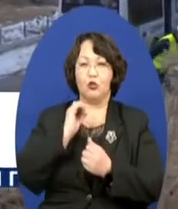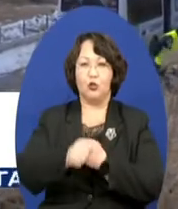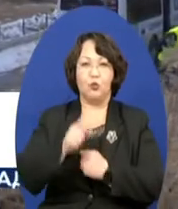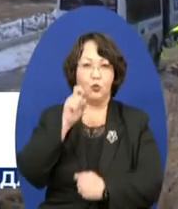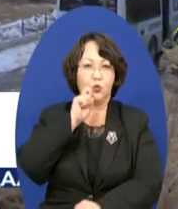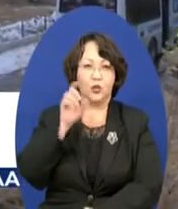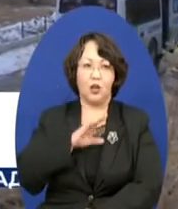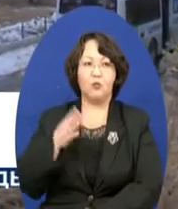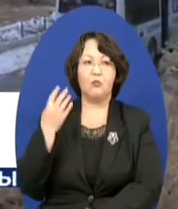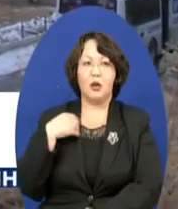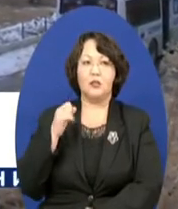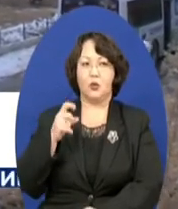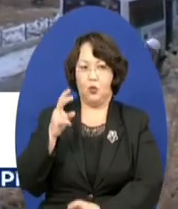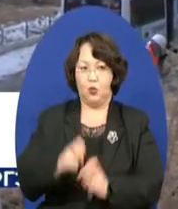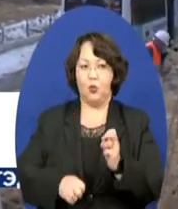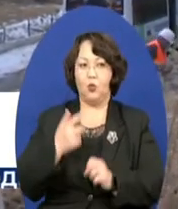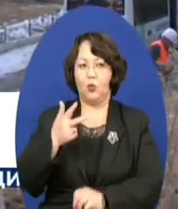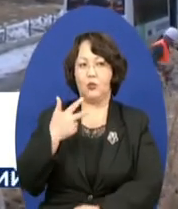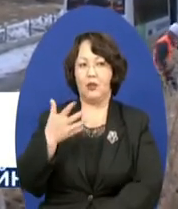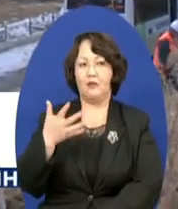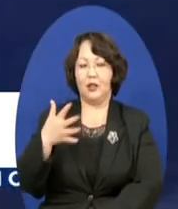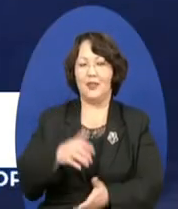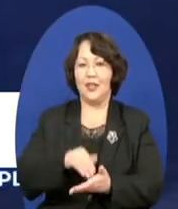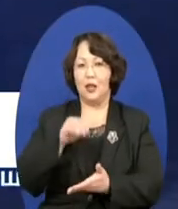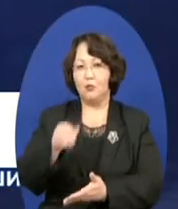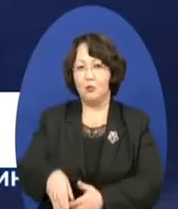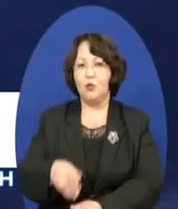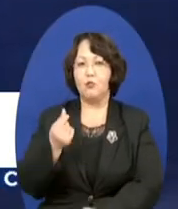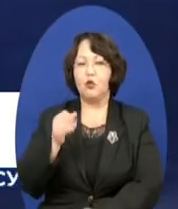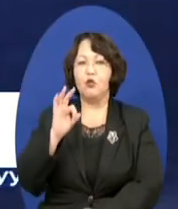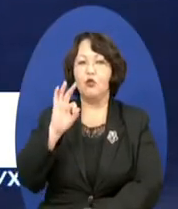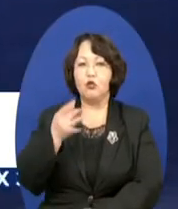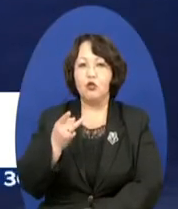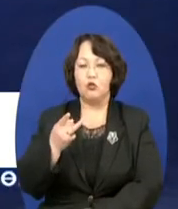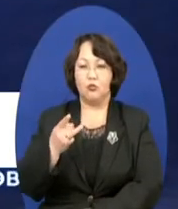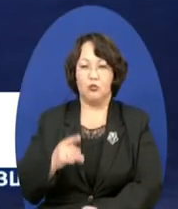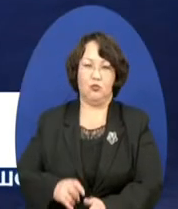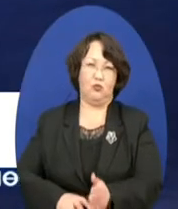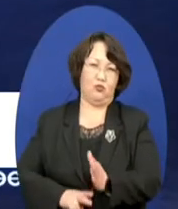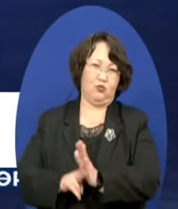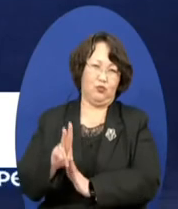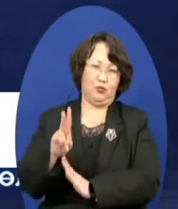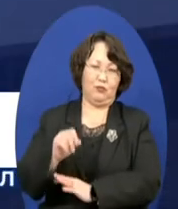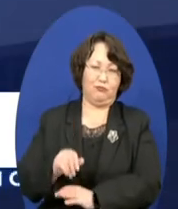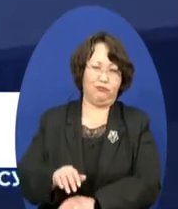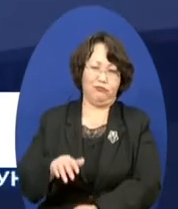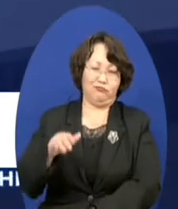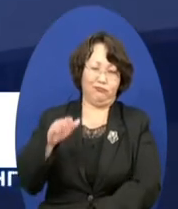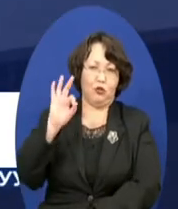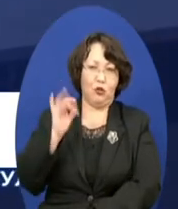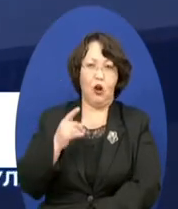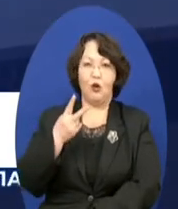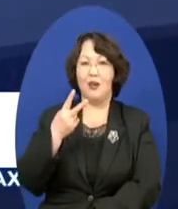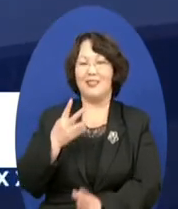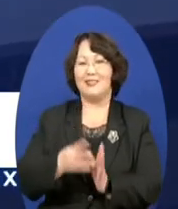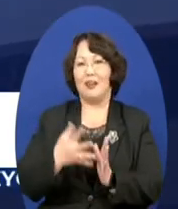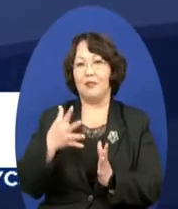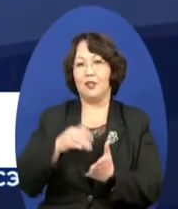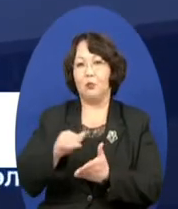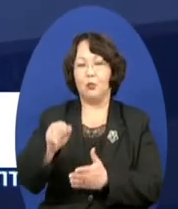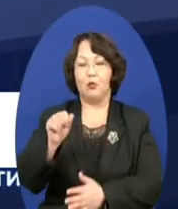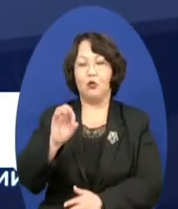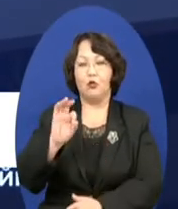байсан. Тус үйлдвэр 355 тэрбум төгрөгийн өрөө хөрөнгөлттэй. Үүний 295 тэрбум төгрөгийн